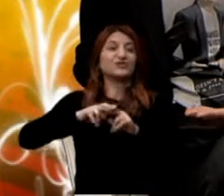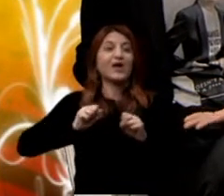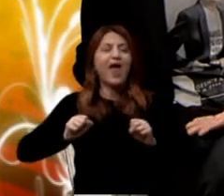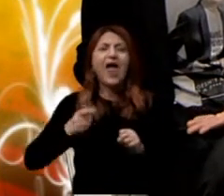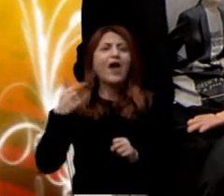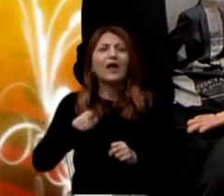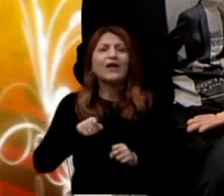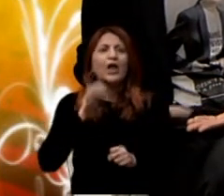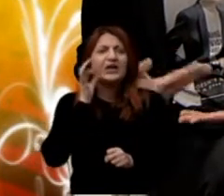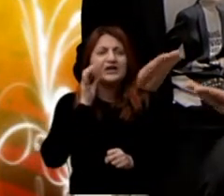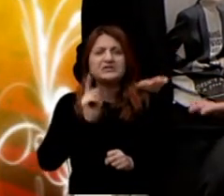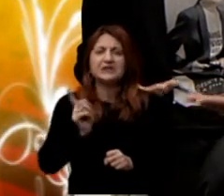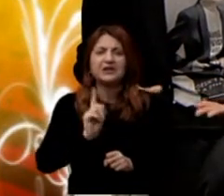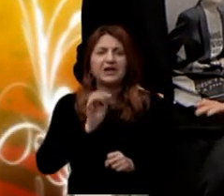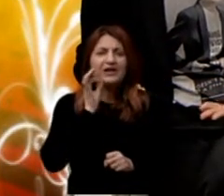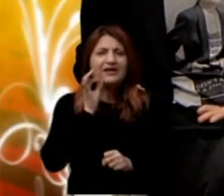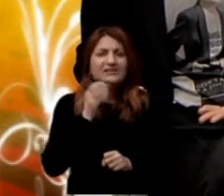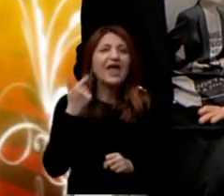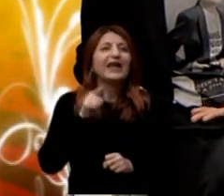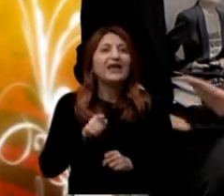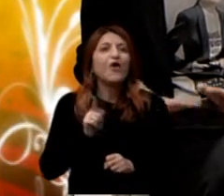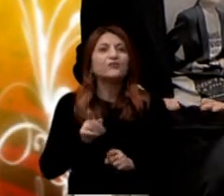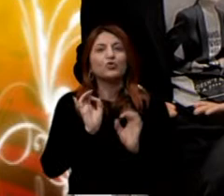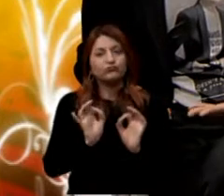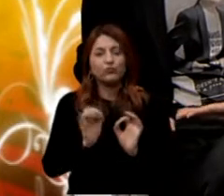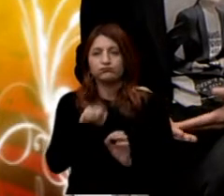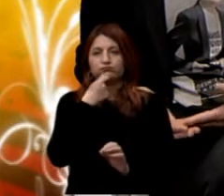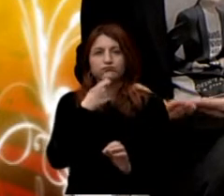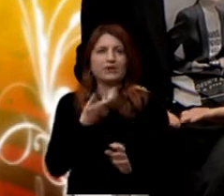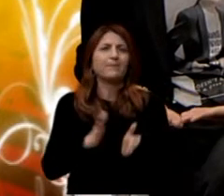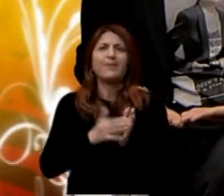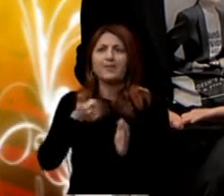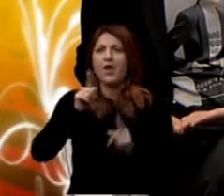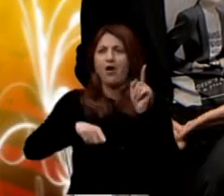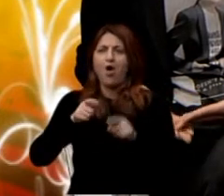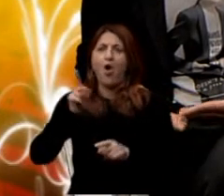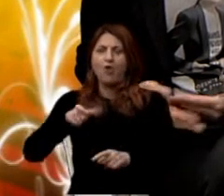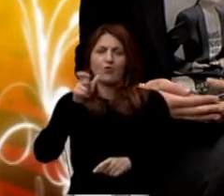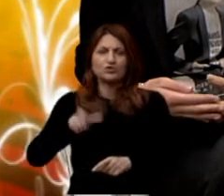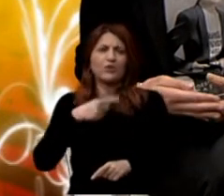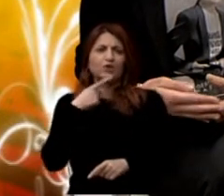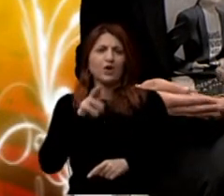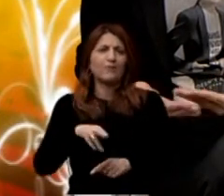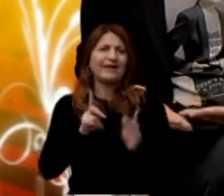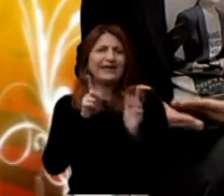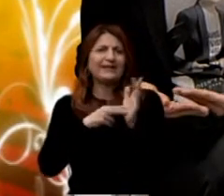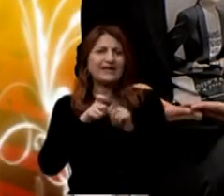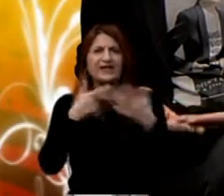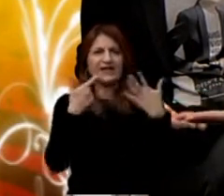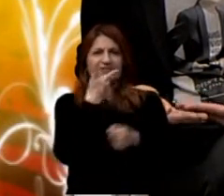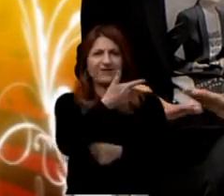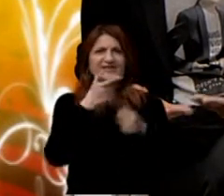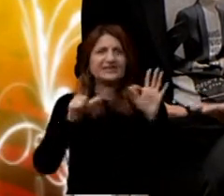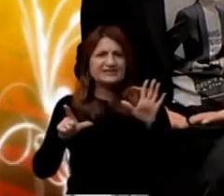vi u riziku, nego znači da ste adekvatno uhranjeni. Znači, neka osoba koja je zrele dobi može imati indeks tjelesne mase 27, to